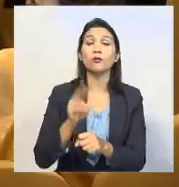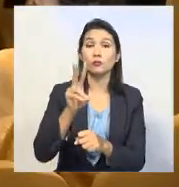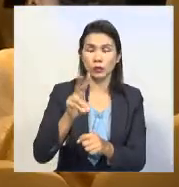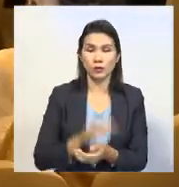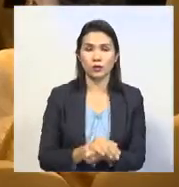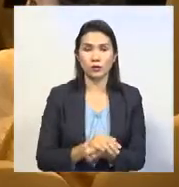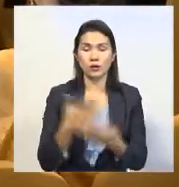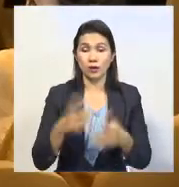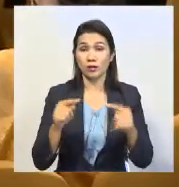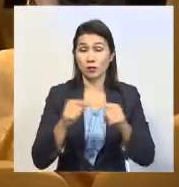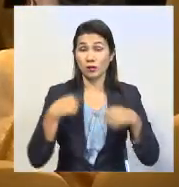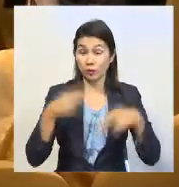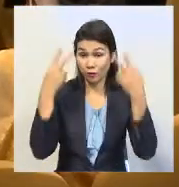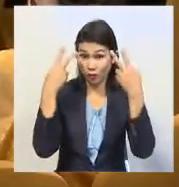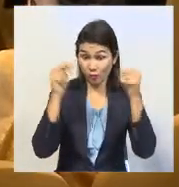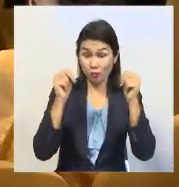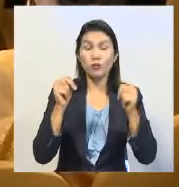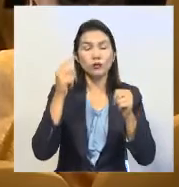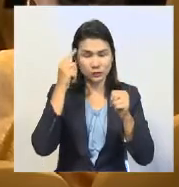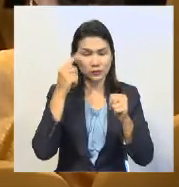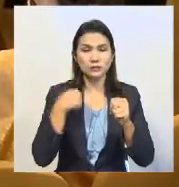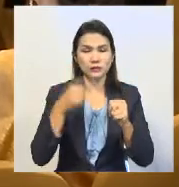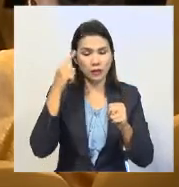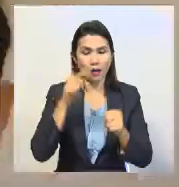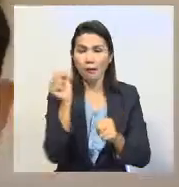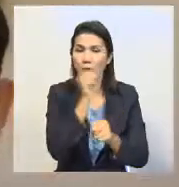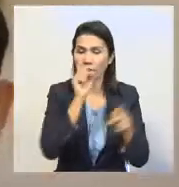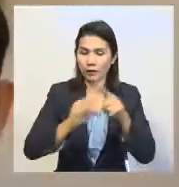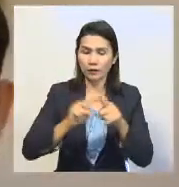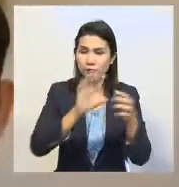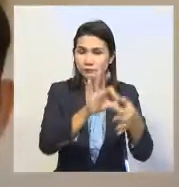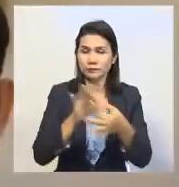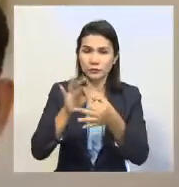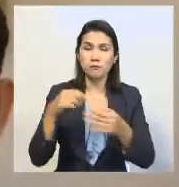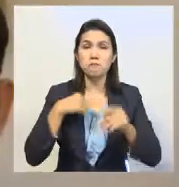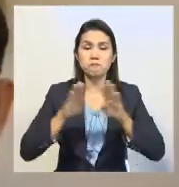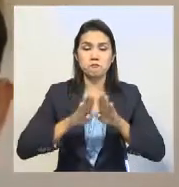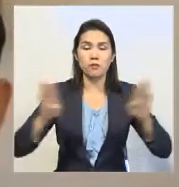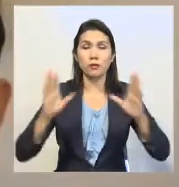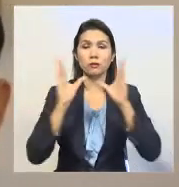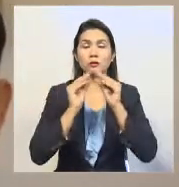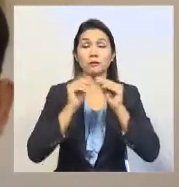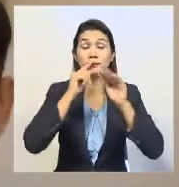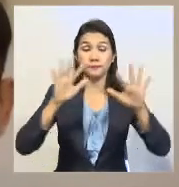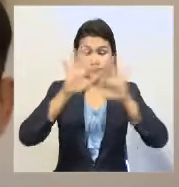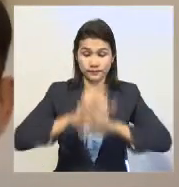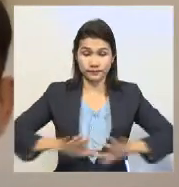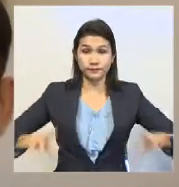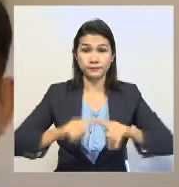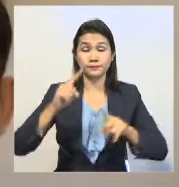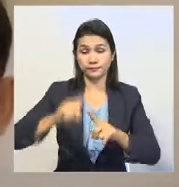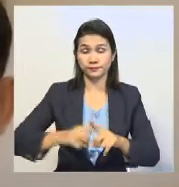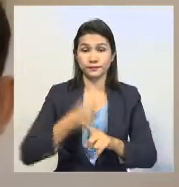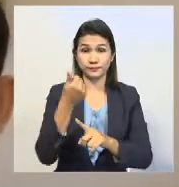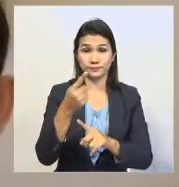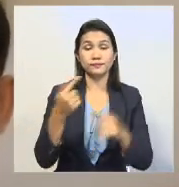อีกทั้งท่านนายกนะครับยังมีแนวคิดที่จะนำเพลงเหล่านี้แหละฮะไปใช้ในพิธีเปิดการประชุมอาเซียนซัมมิตที่กำลังจะมีขึ้นในเดือน